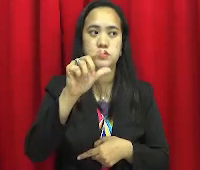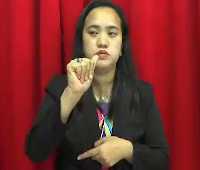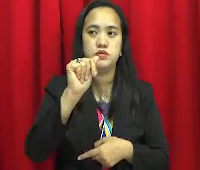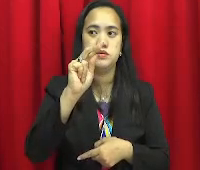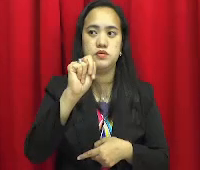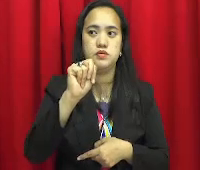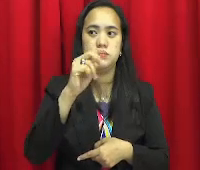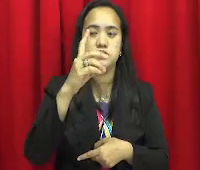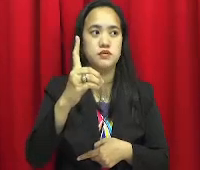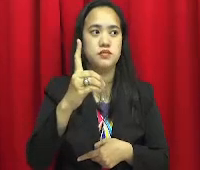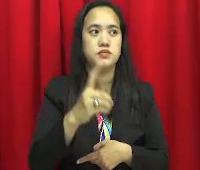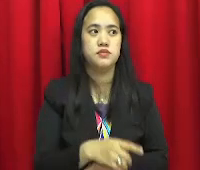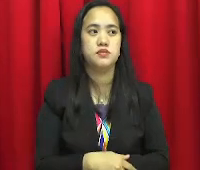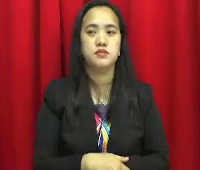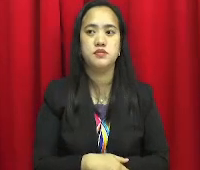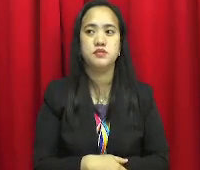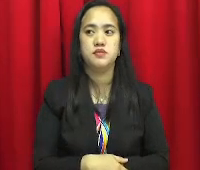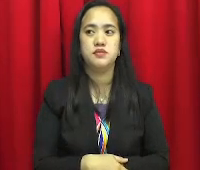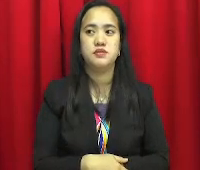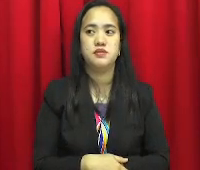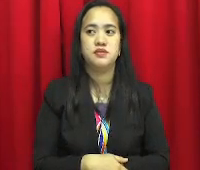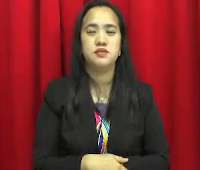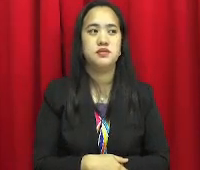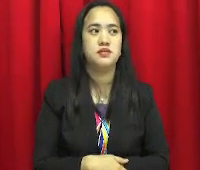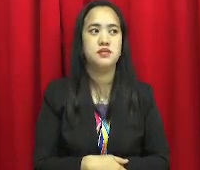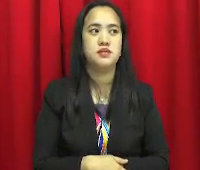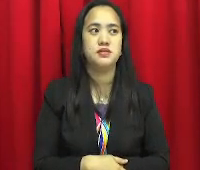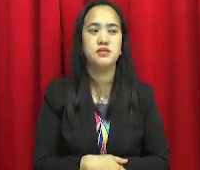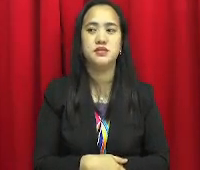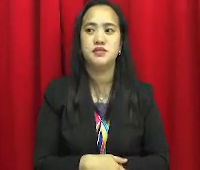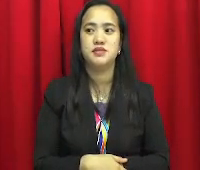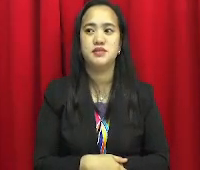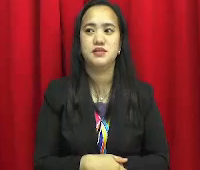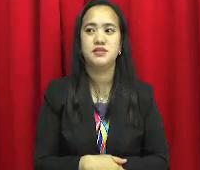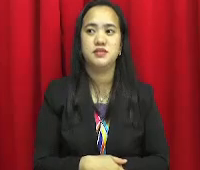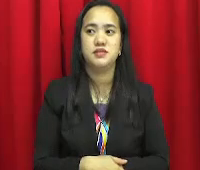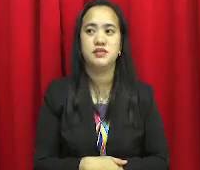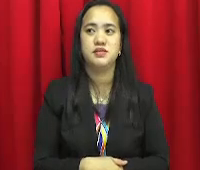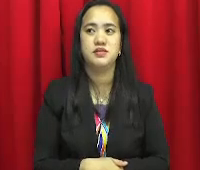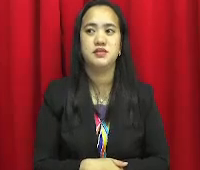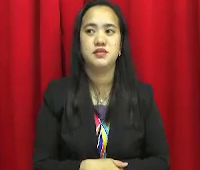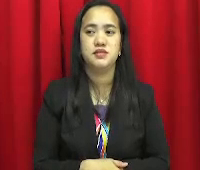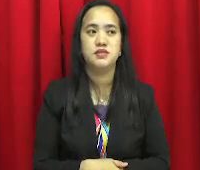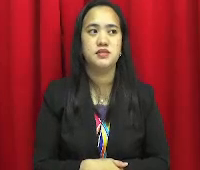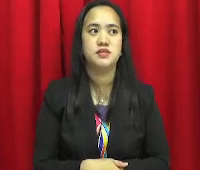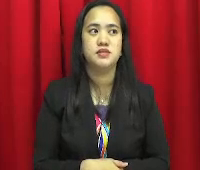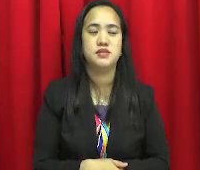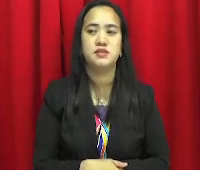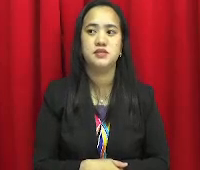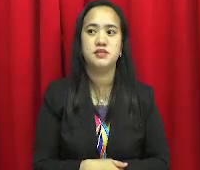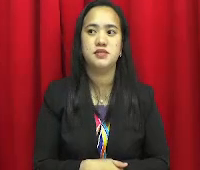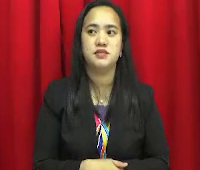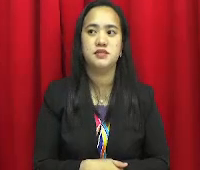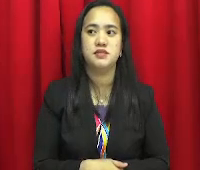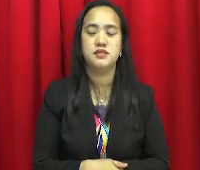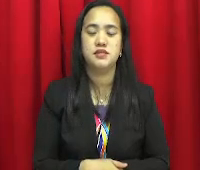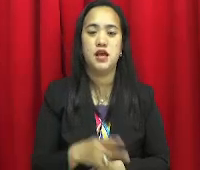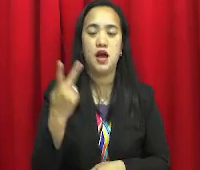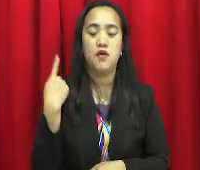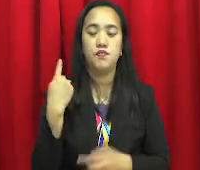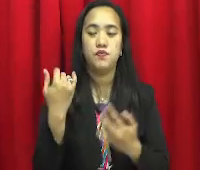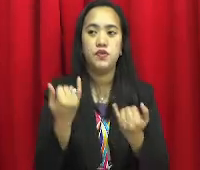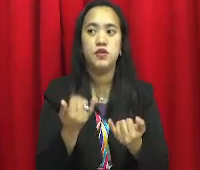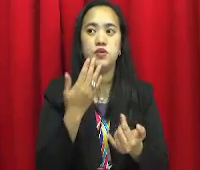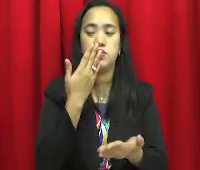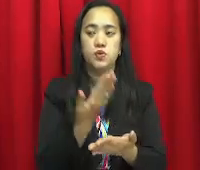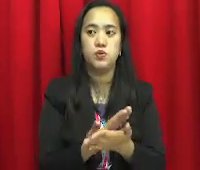New Zealand, sir. Ah, New Zealand ba? Opo. Kala ko kasi sa... Talagang may position siya, sir, di ba? Oo. Binigyan siya ng magandang position